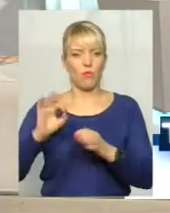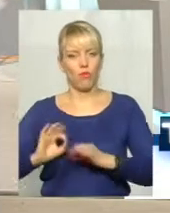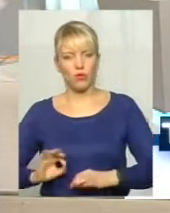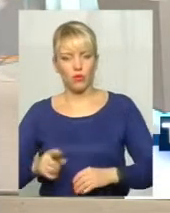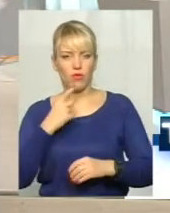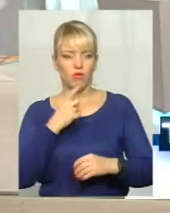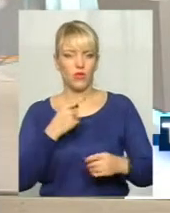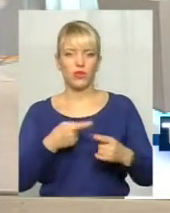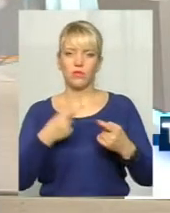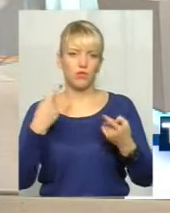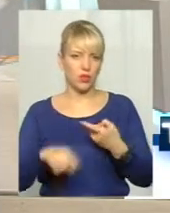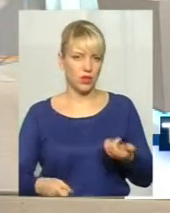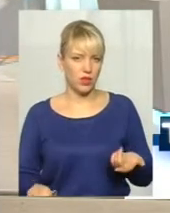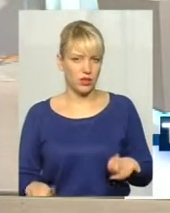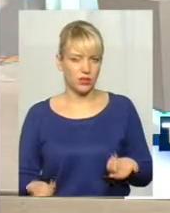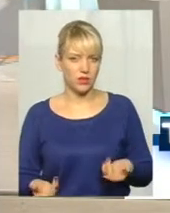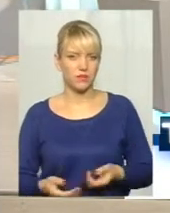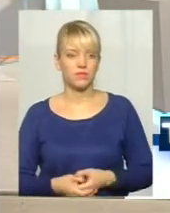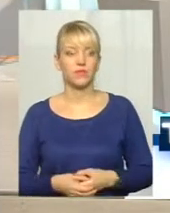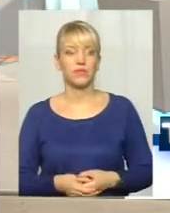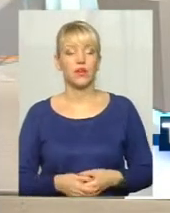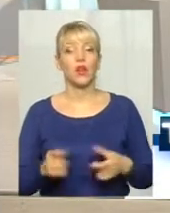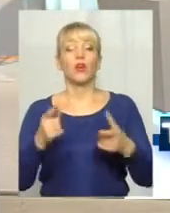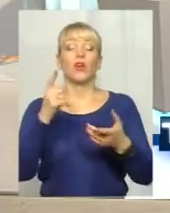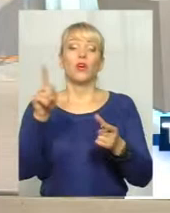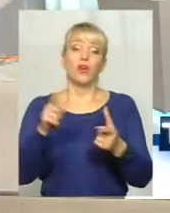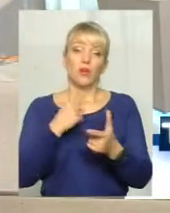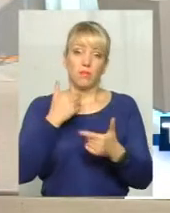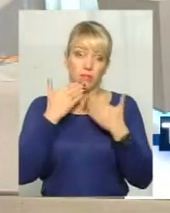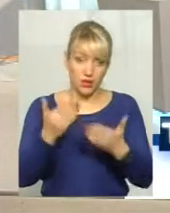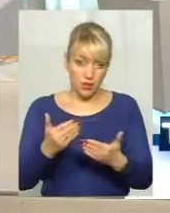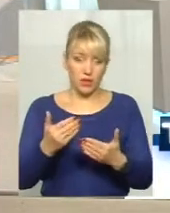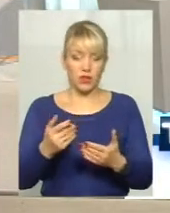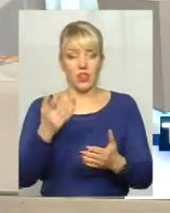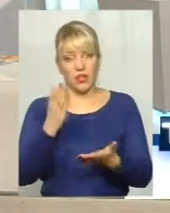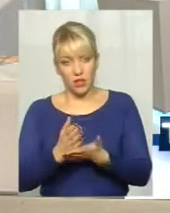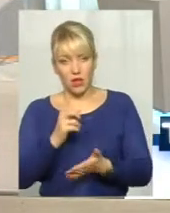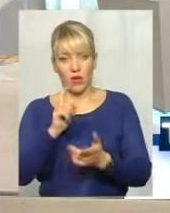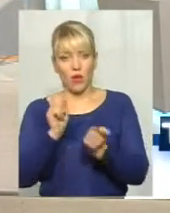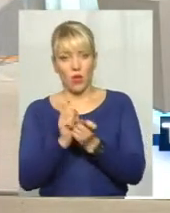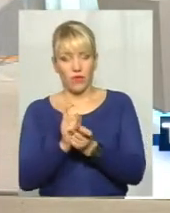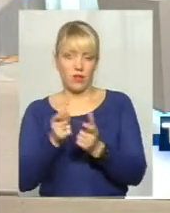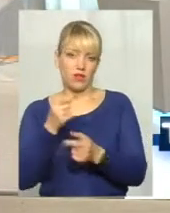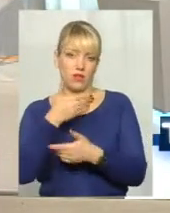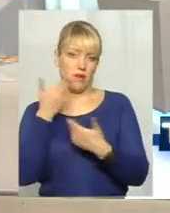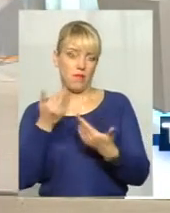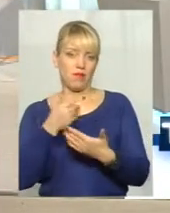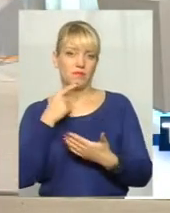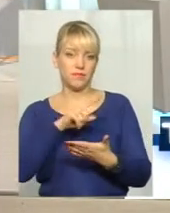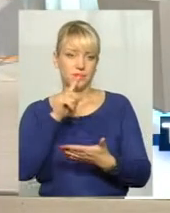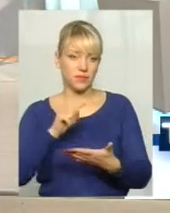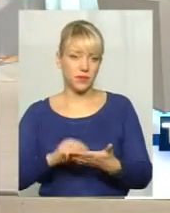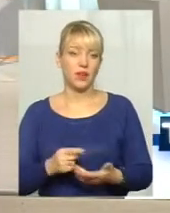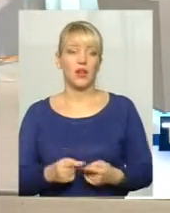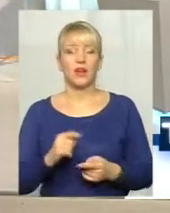стверджують протилежне. То є конфлікт чи немає? Хто перший? Ну, давай, Олег. Ну, фактично ми